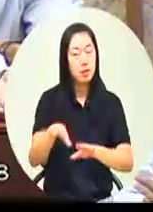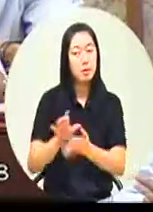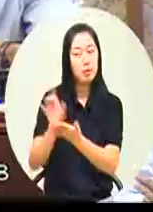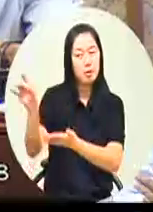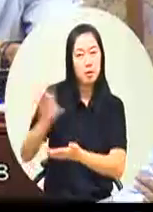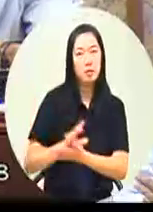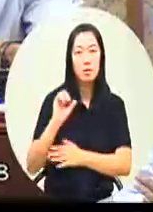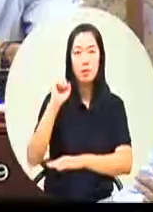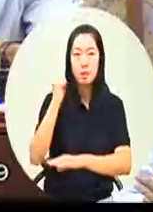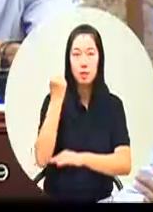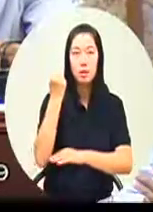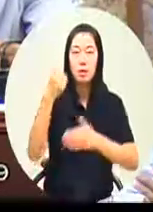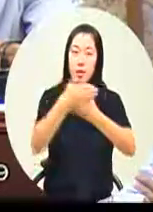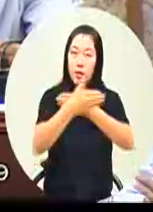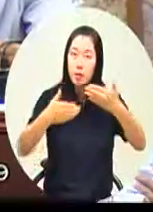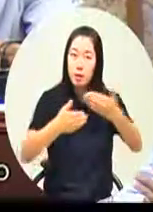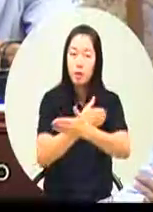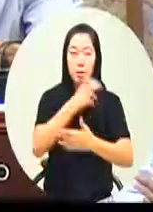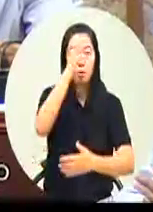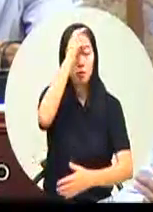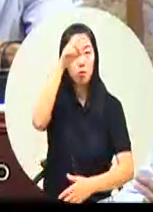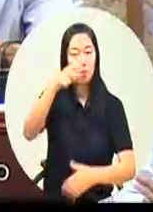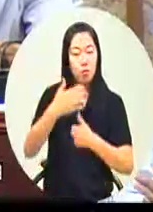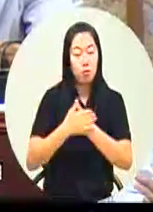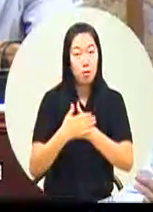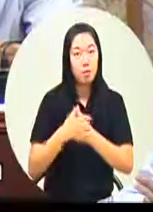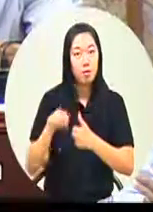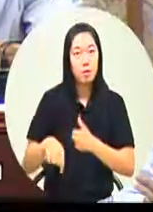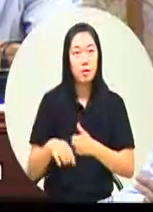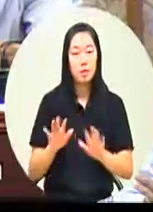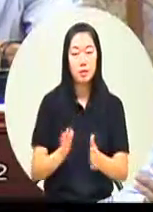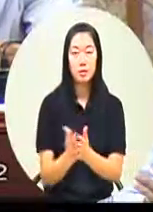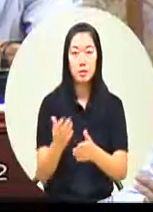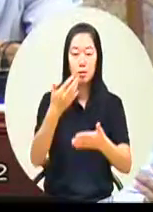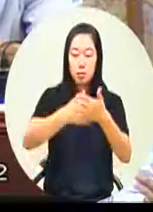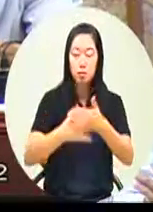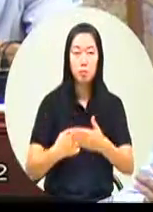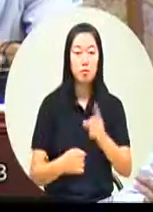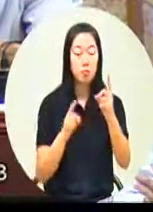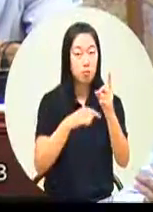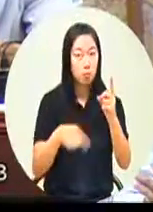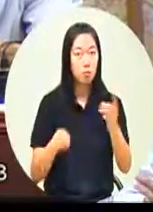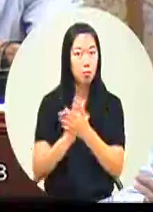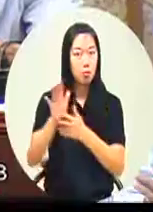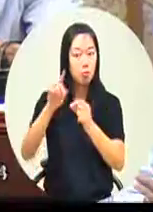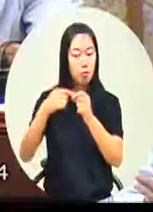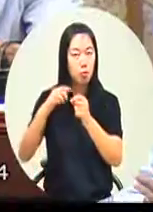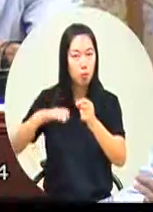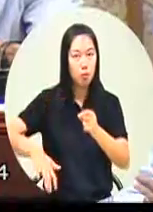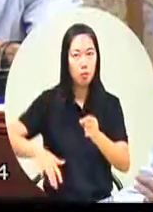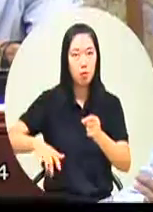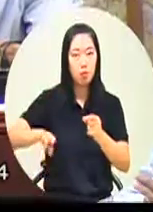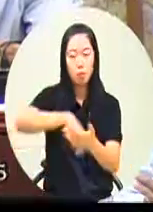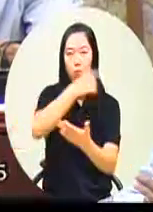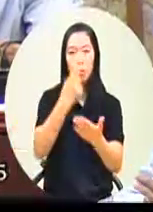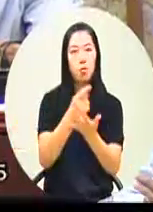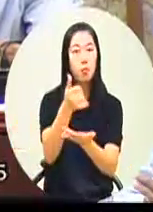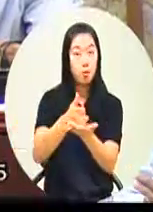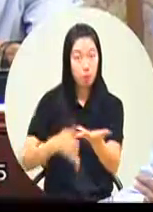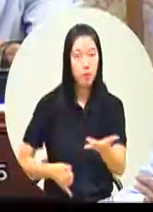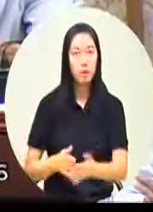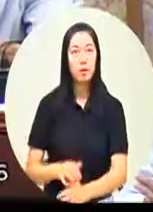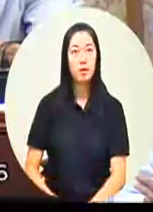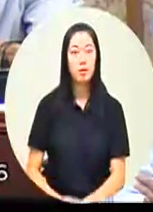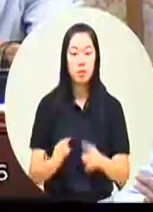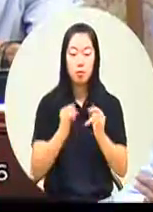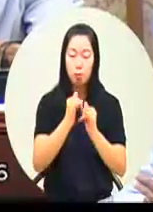原先我们 一个路口部分往往要有四名移交，现在我们只有一名移交。那未来在年底之后，其实移交就会退却。那所以这里面其实民